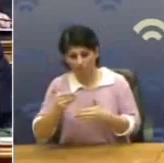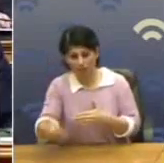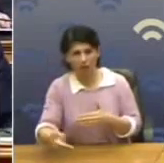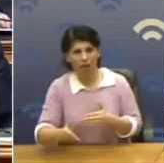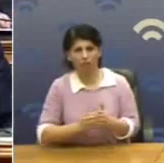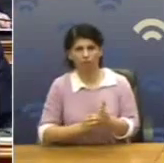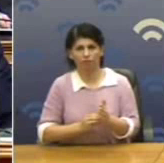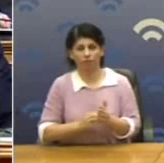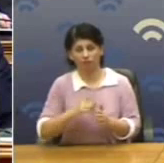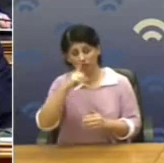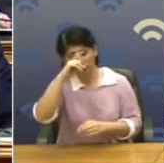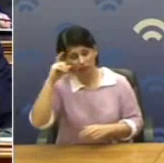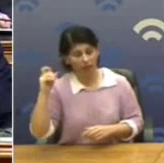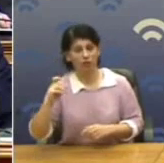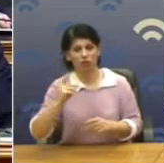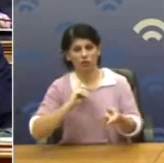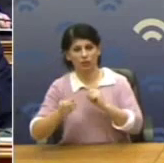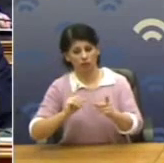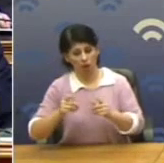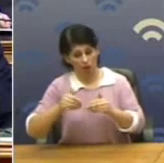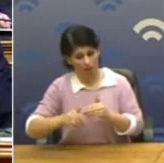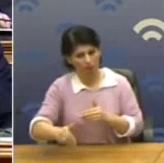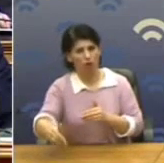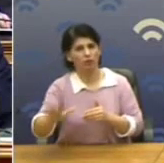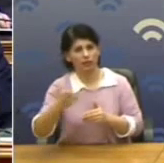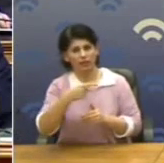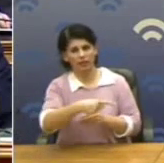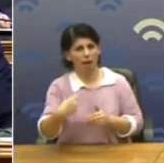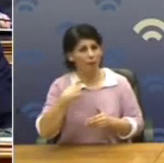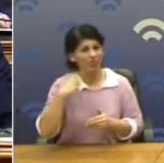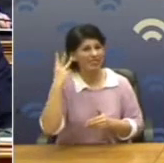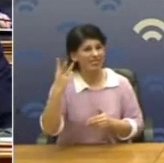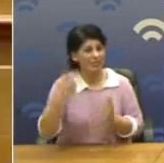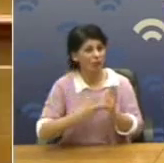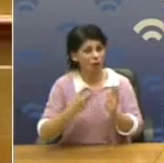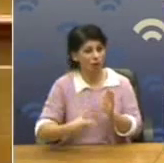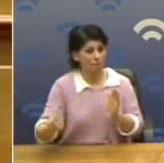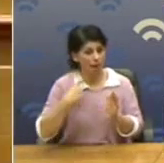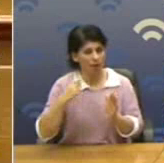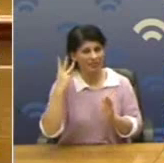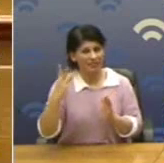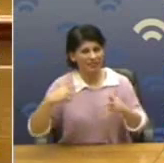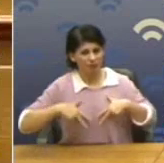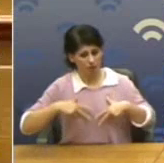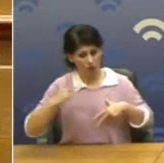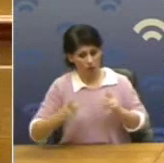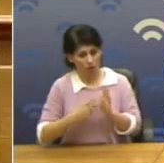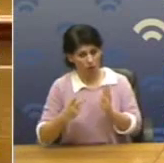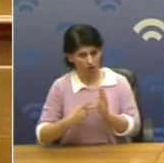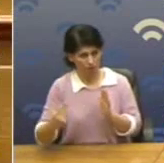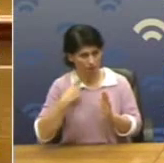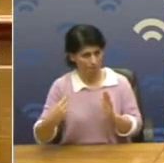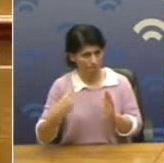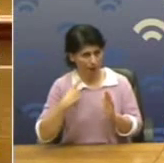δύσκολη πράγματι συμφωνία, αλλά με προοπτική, διότι εκεί που εσείς αποτύχατε 3 φορές, 3 κυβερνήσεις, 2 φορές, να